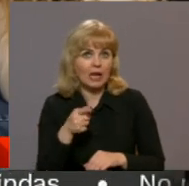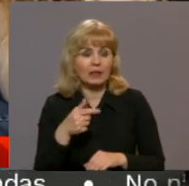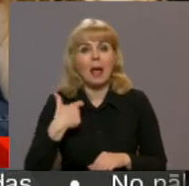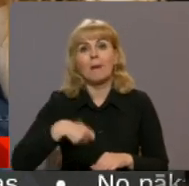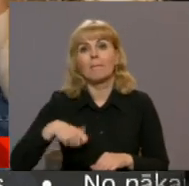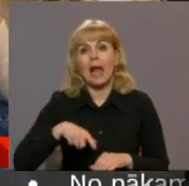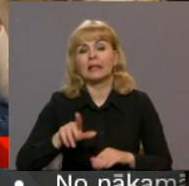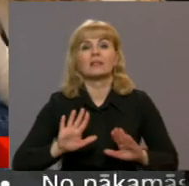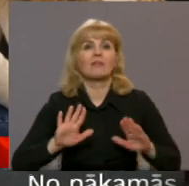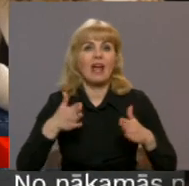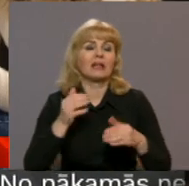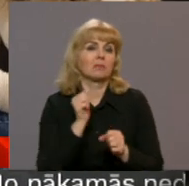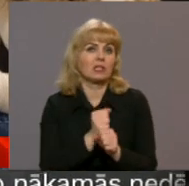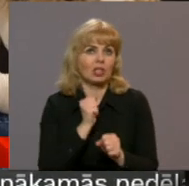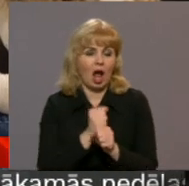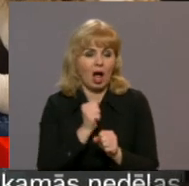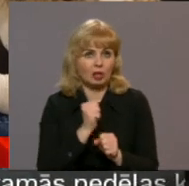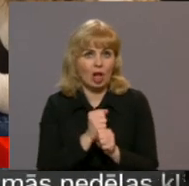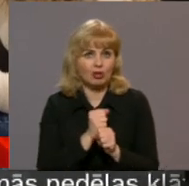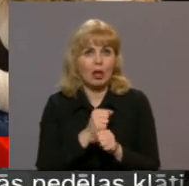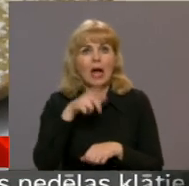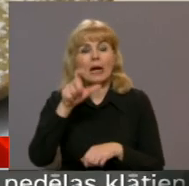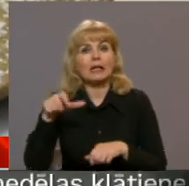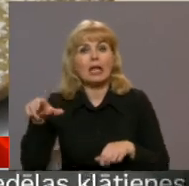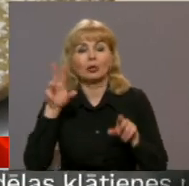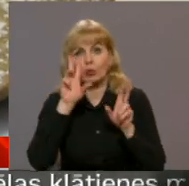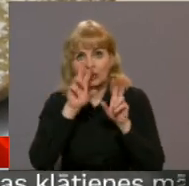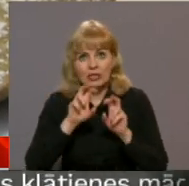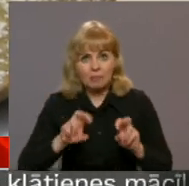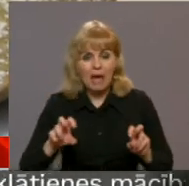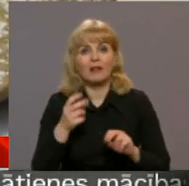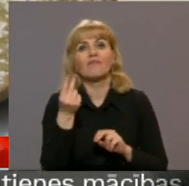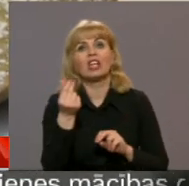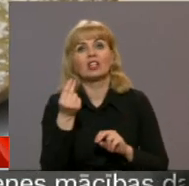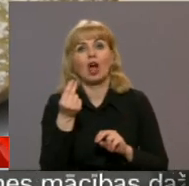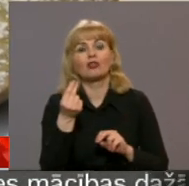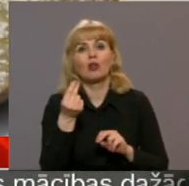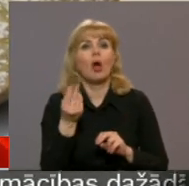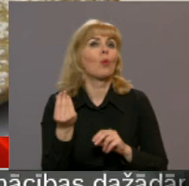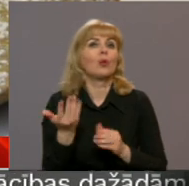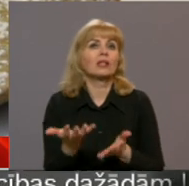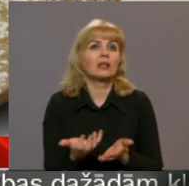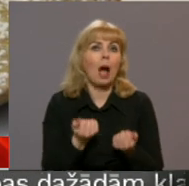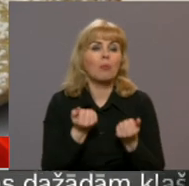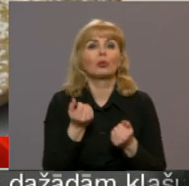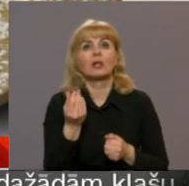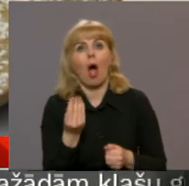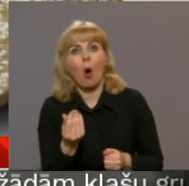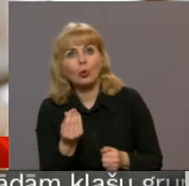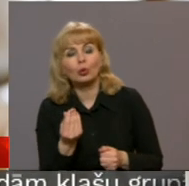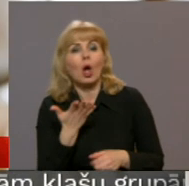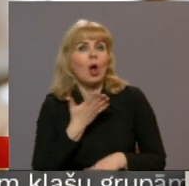Meitenes ir veiksmīgi strādājušas pie klientu izpētes, pie finanšu izpētes, kur ņemt līdzekļus, ir